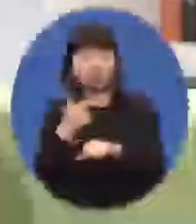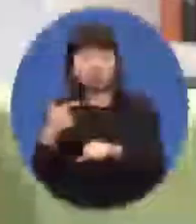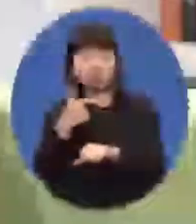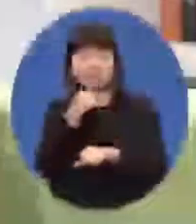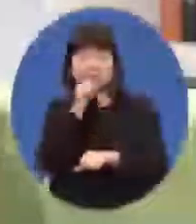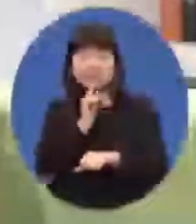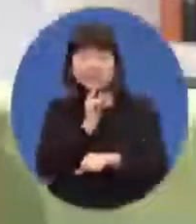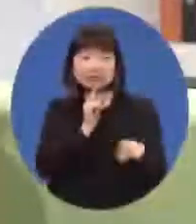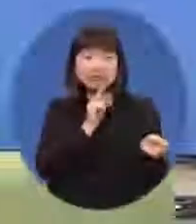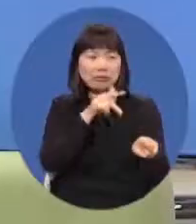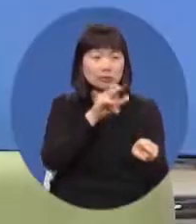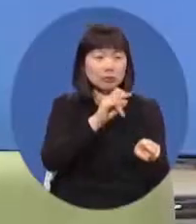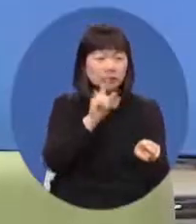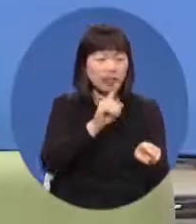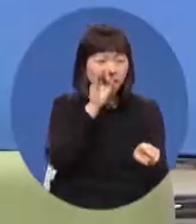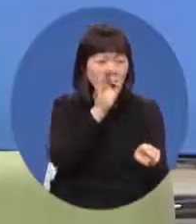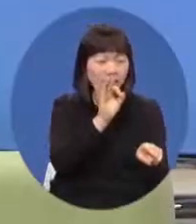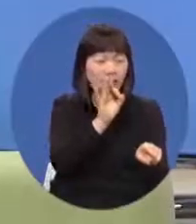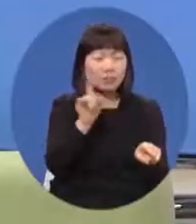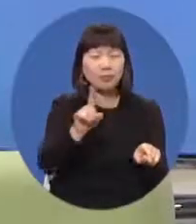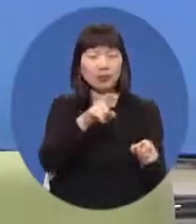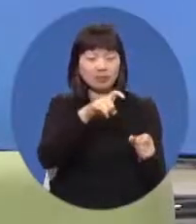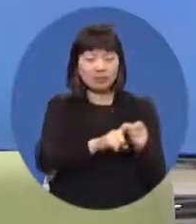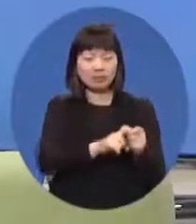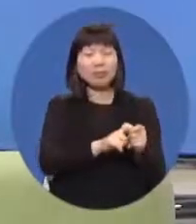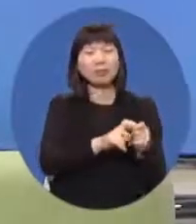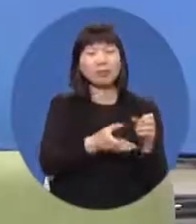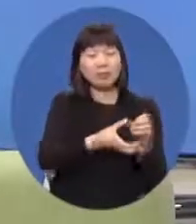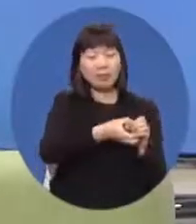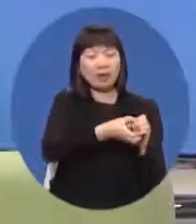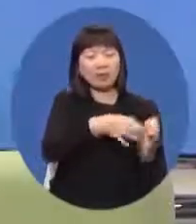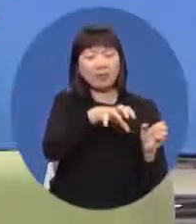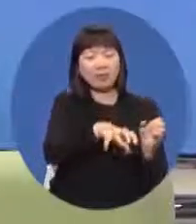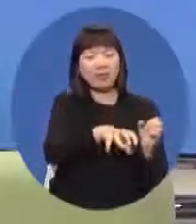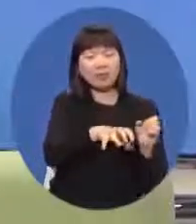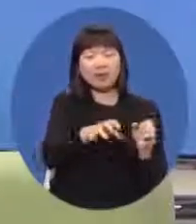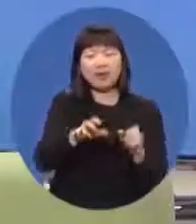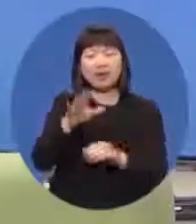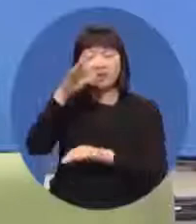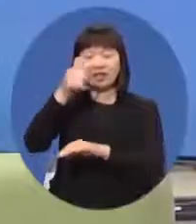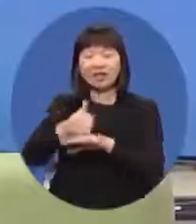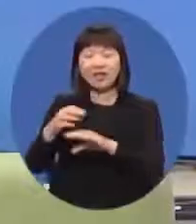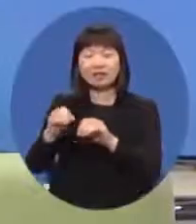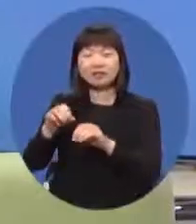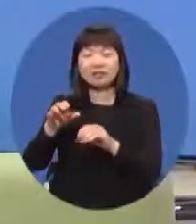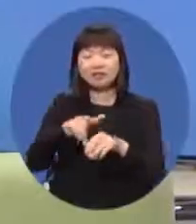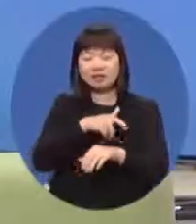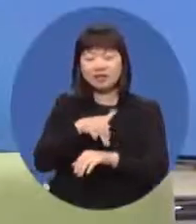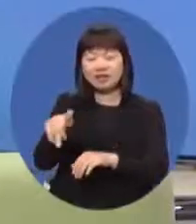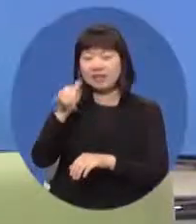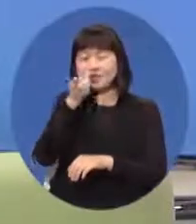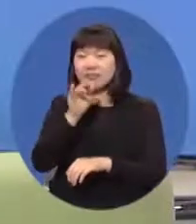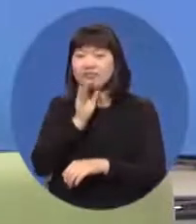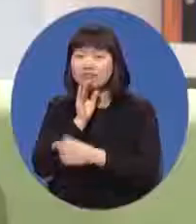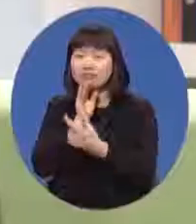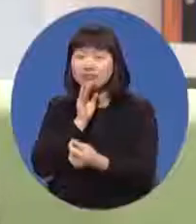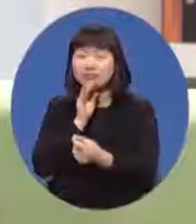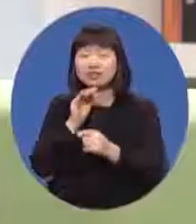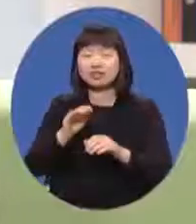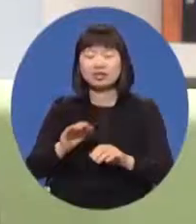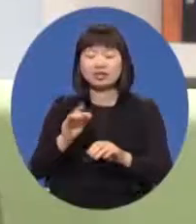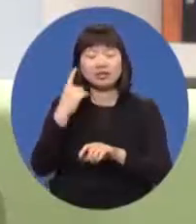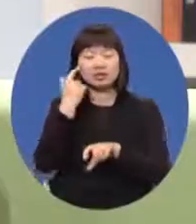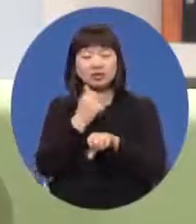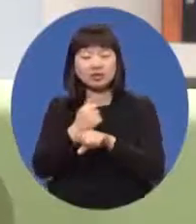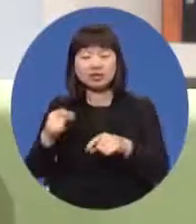종단하면 뭐가 떠오르세요? 종단하면 지금 마포에서 땅끝마을까지 걸어가는 거 종단하는 그렇죠. 거. 그렇죠. 실제로 저희가 이렇게 그 종단 연구